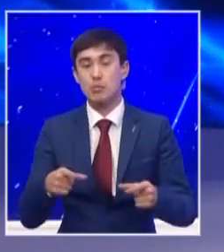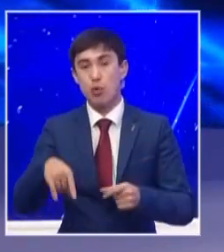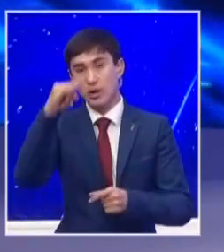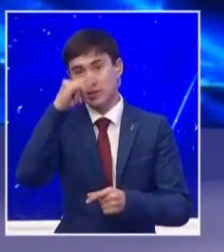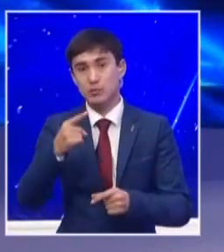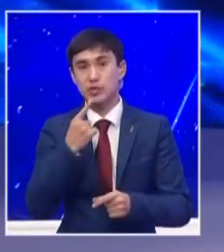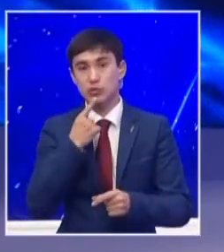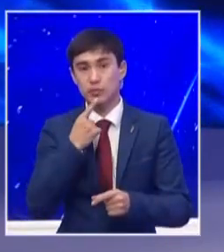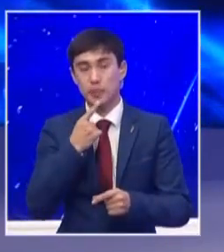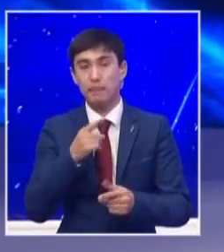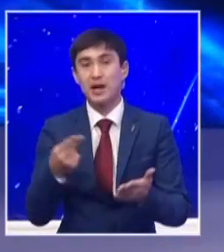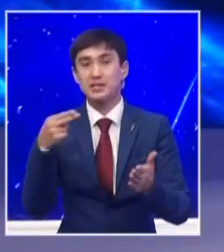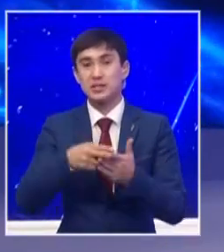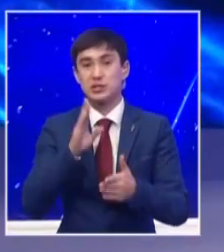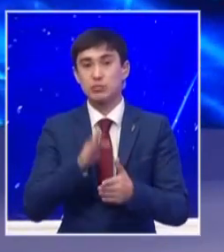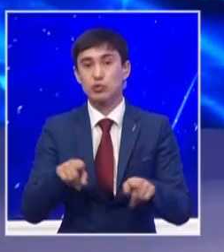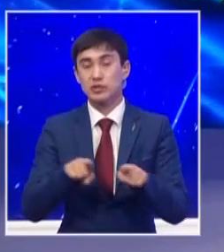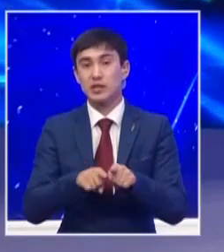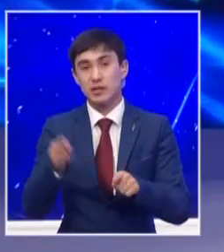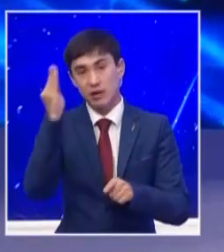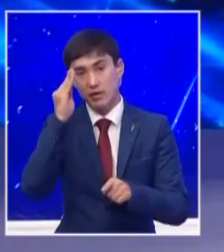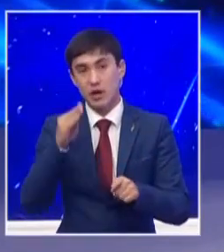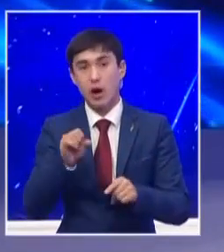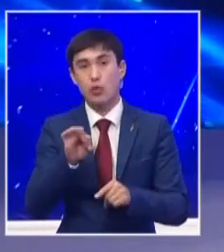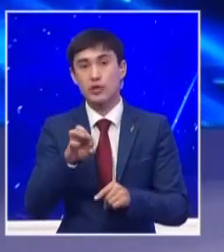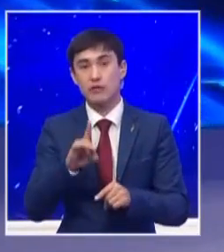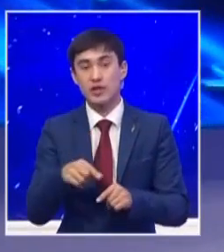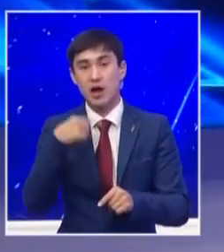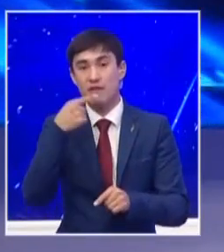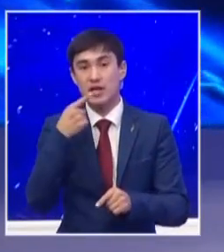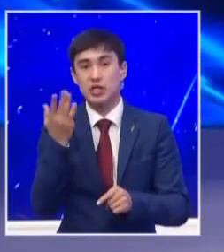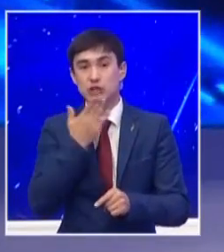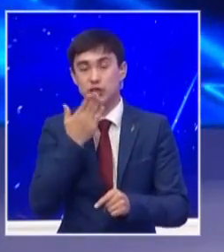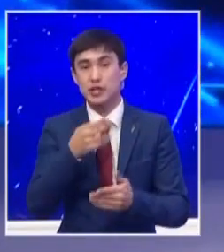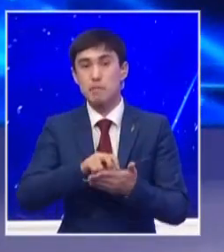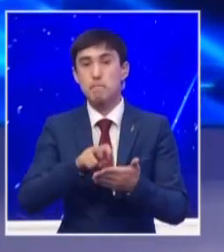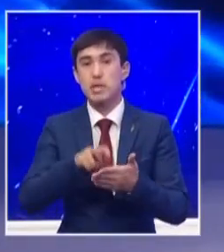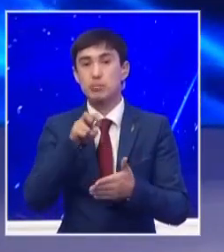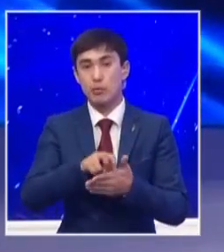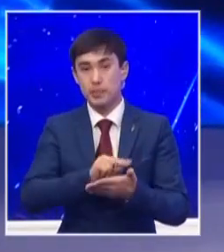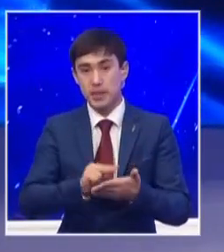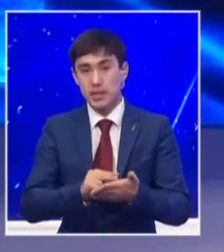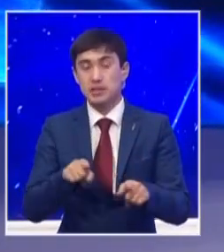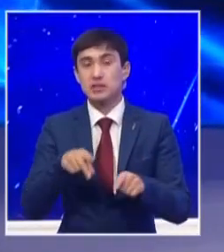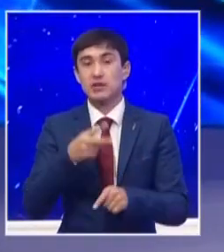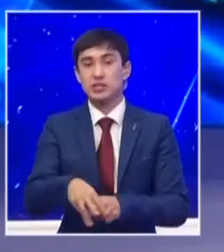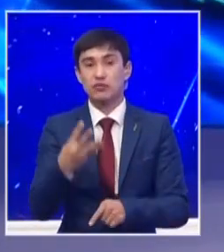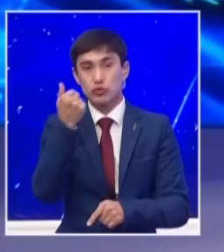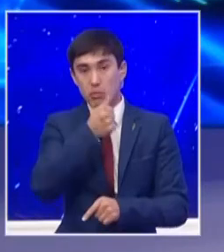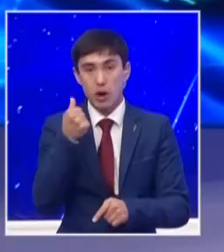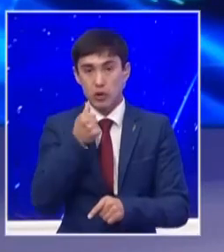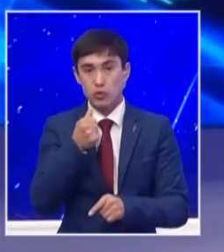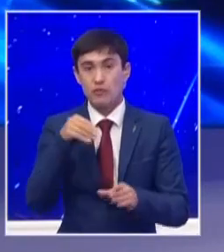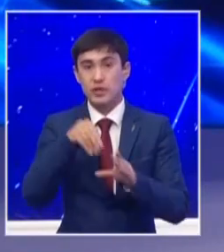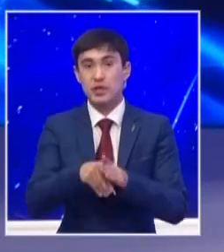казахскому языку оцениваться будут такие навыки как аудирование говорение чтение и письмо вместе с тем в 2024